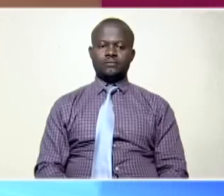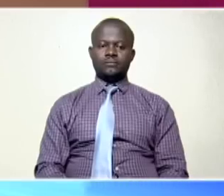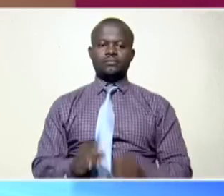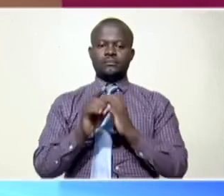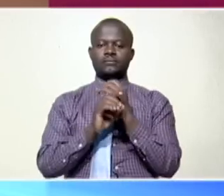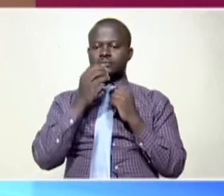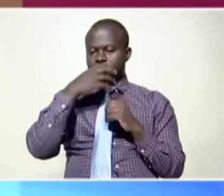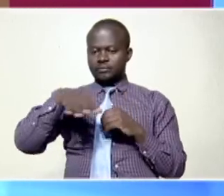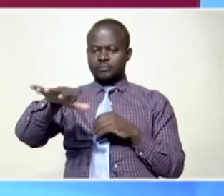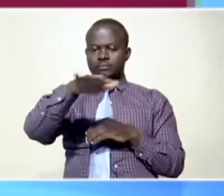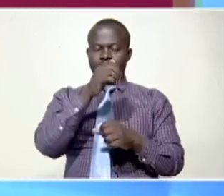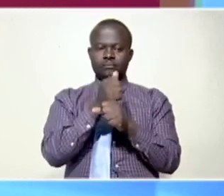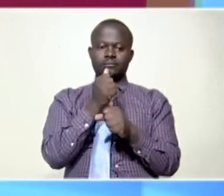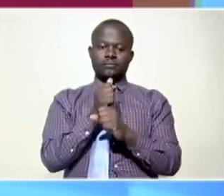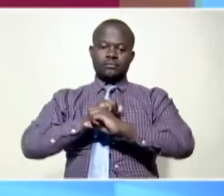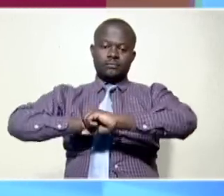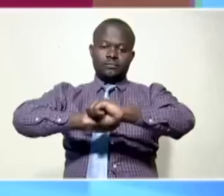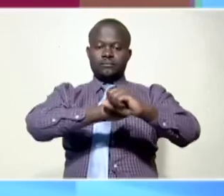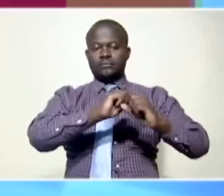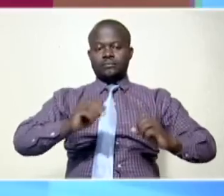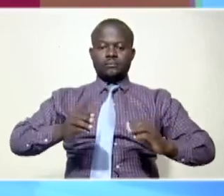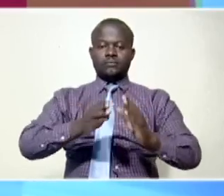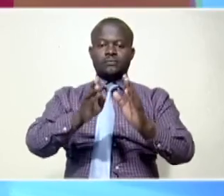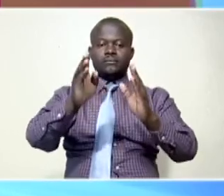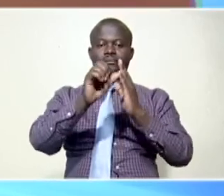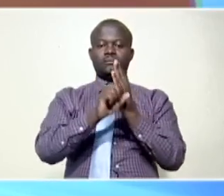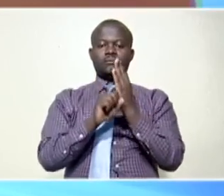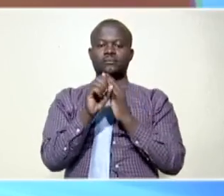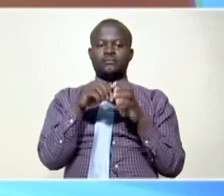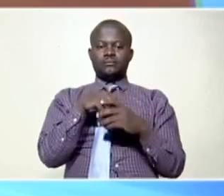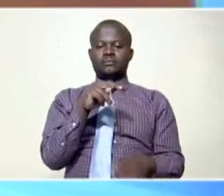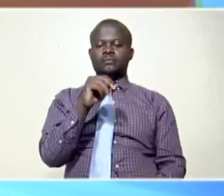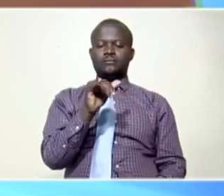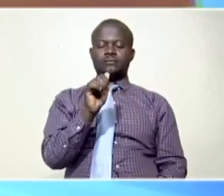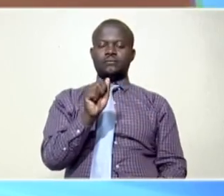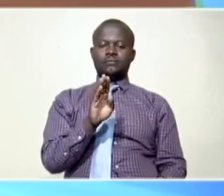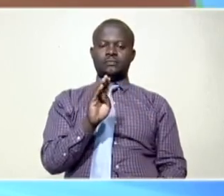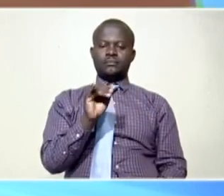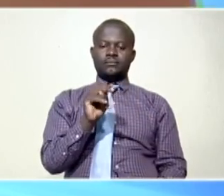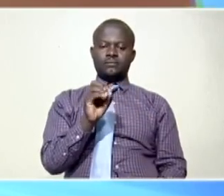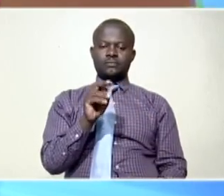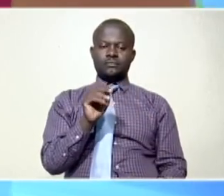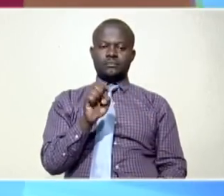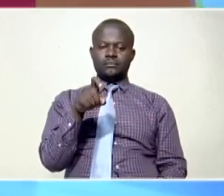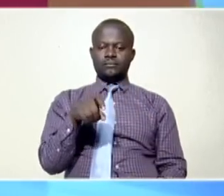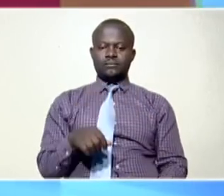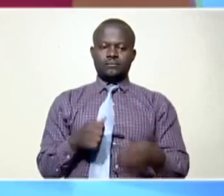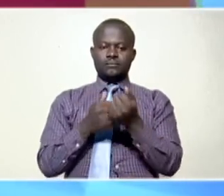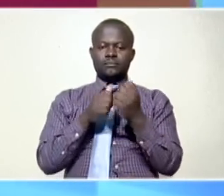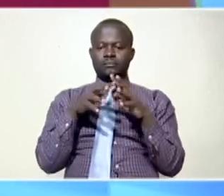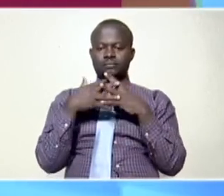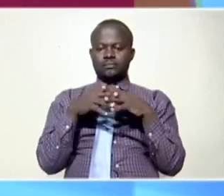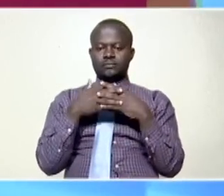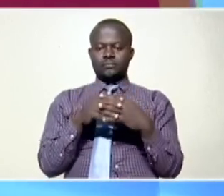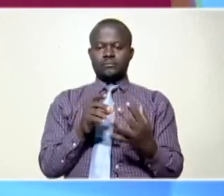ka Muhanga ho abakora mu kubungabunga imihanda mu mirenge irimo na Nyabinoni bavuga ko bakeneye ubwunganizi bw'imashini by'umwihariko